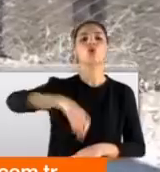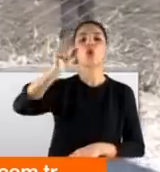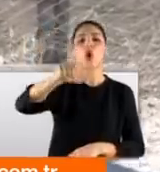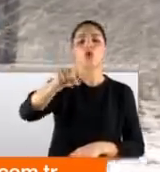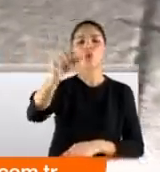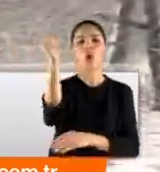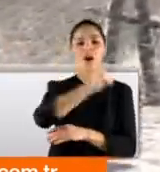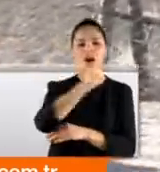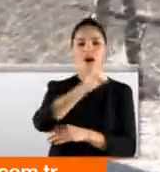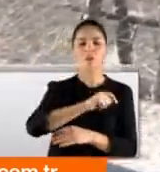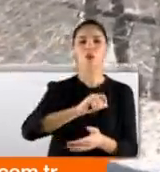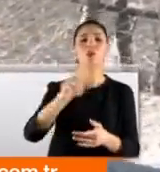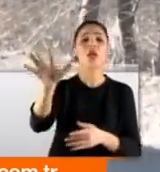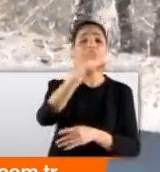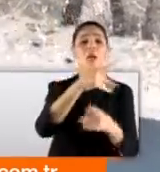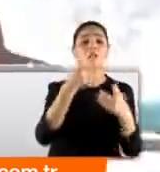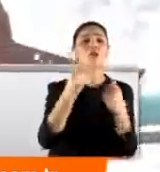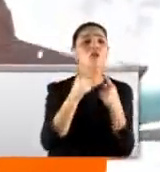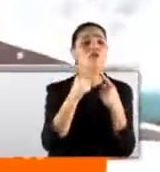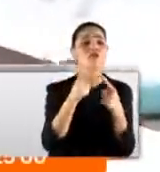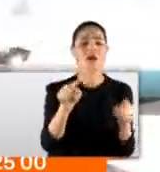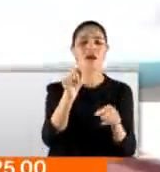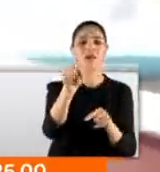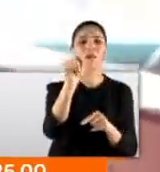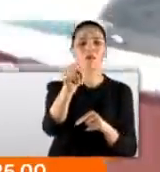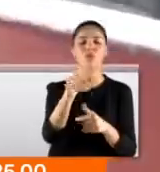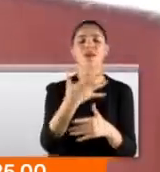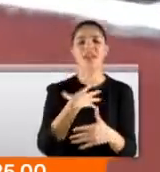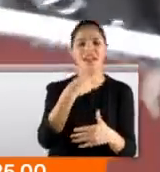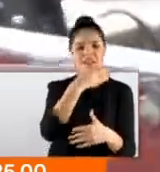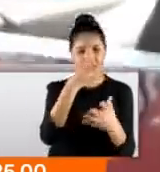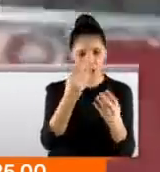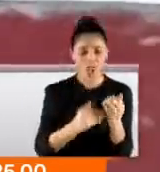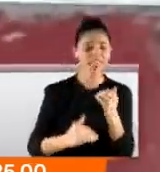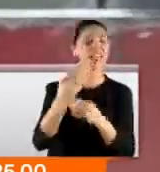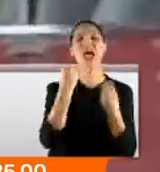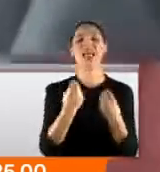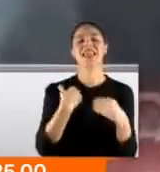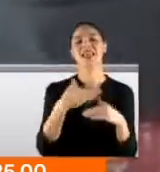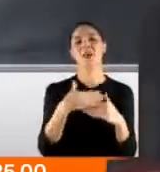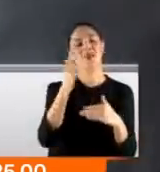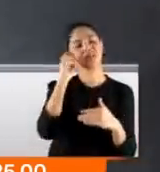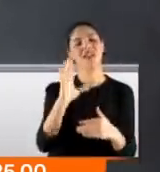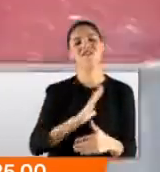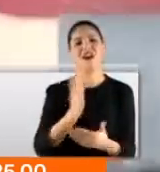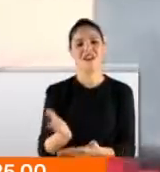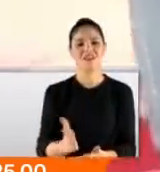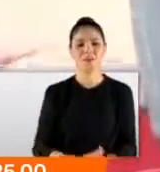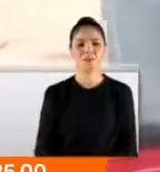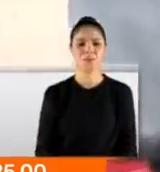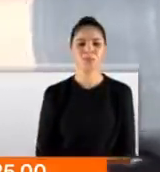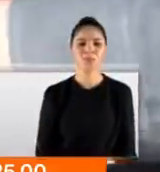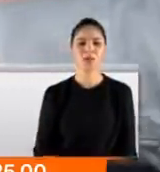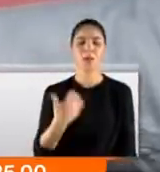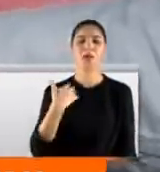toplama kamyonunun emsallerinden hiçbir farkı yok. Mahmut Demir imkan olsa daha da iyilerini yapacağı iddiasında. Uçakla